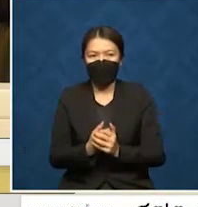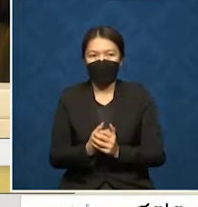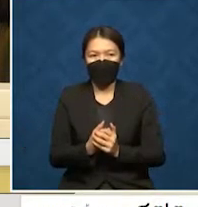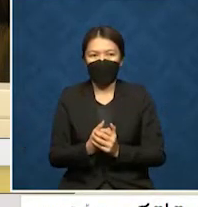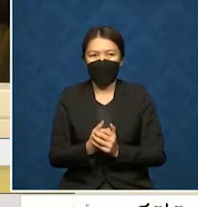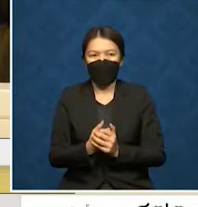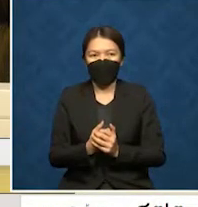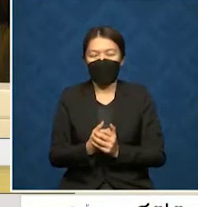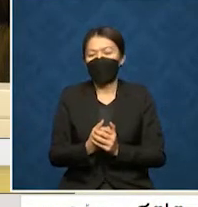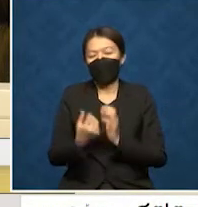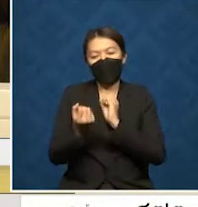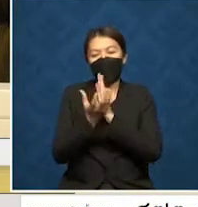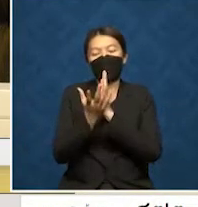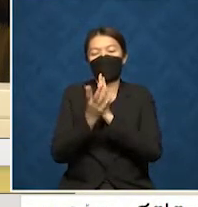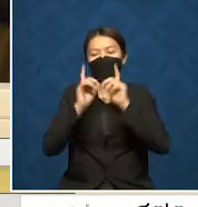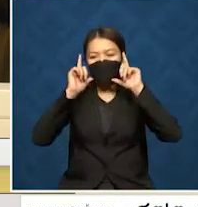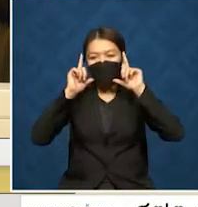ที่เสียหายมาก